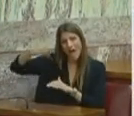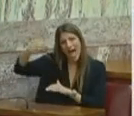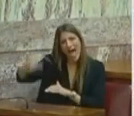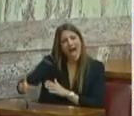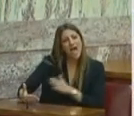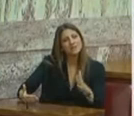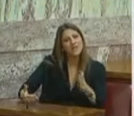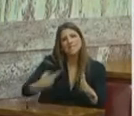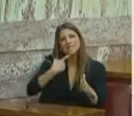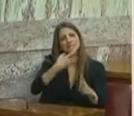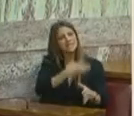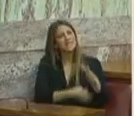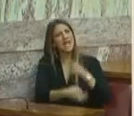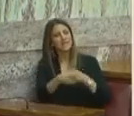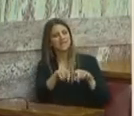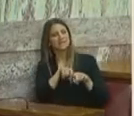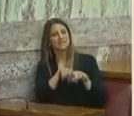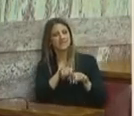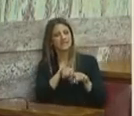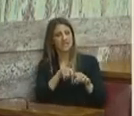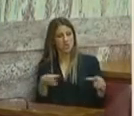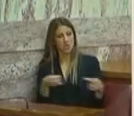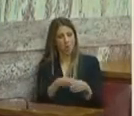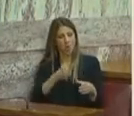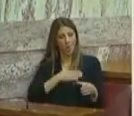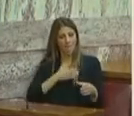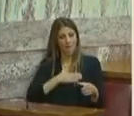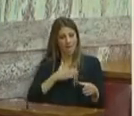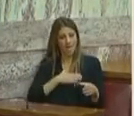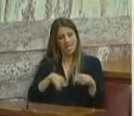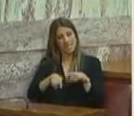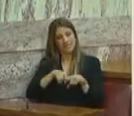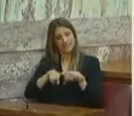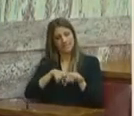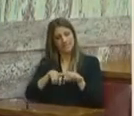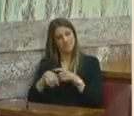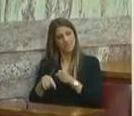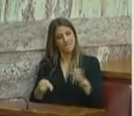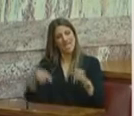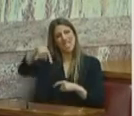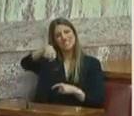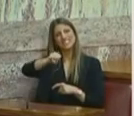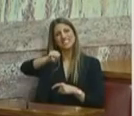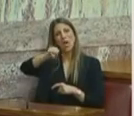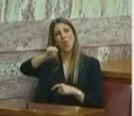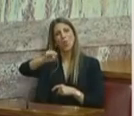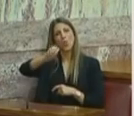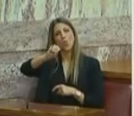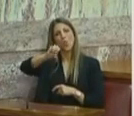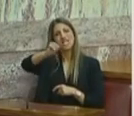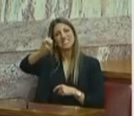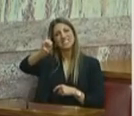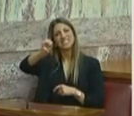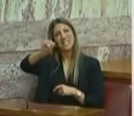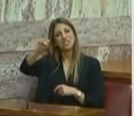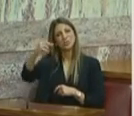αριστεράς για τις σχέσεις τους, του κόμματός σας, με το καθεστώς Τσαουσέσκου, στο οποίο πολλά